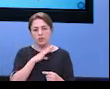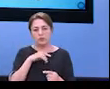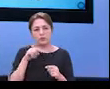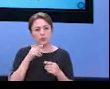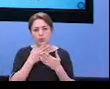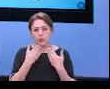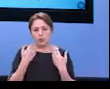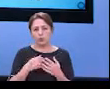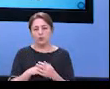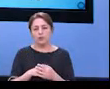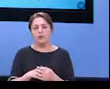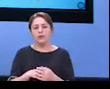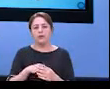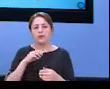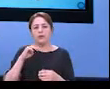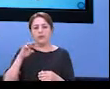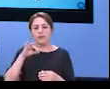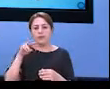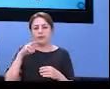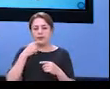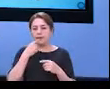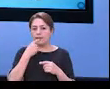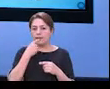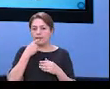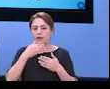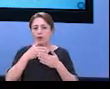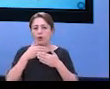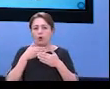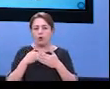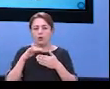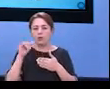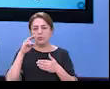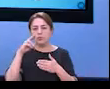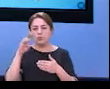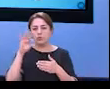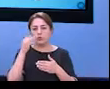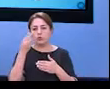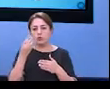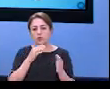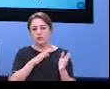edi. Demak, til orqa undoshlariga o'tamiz.